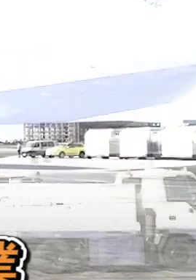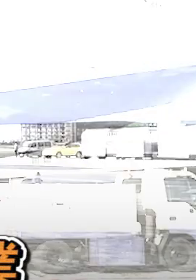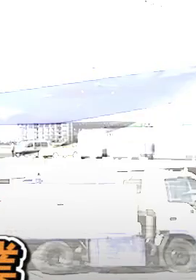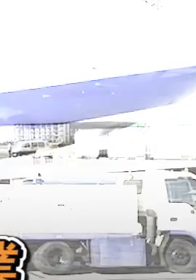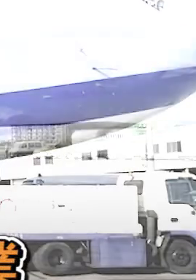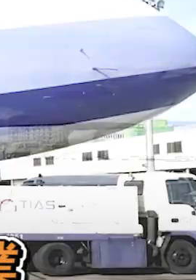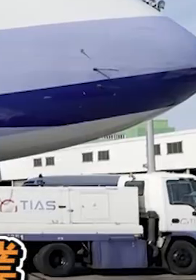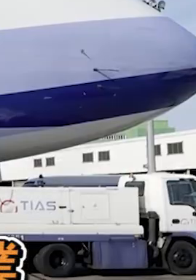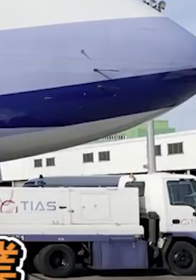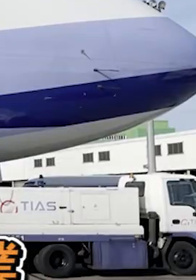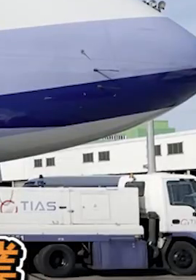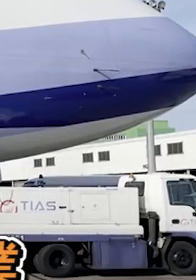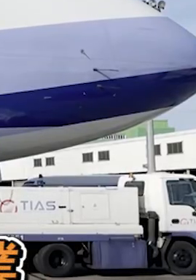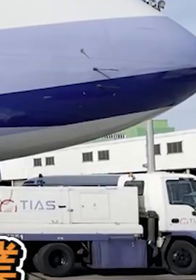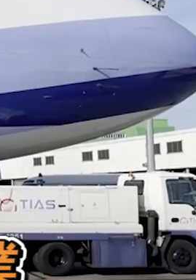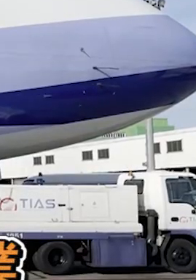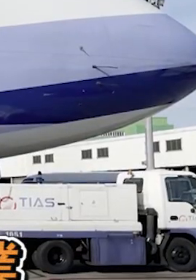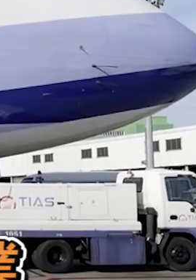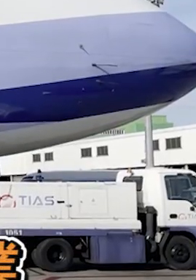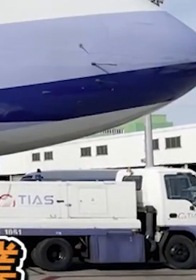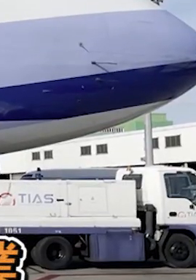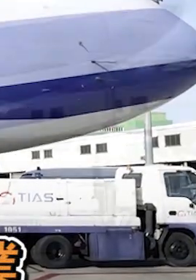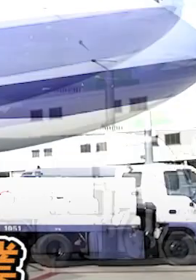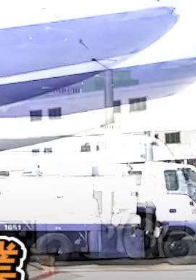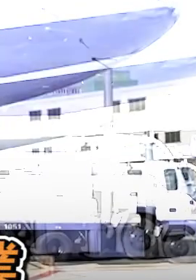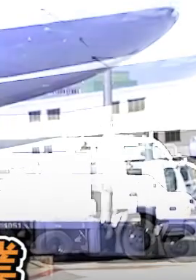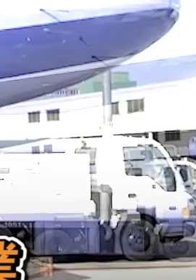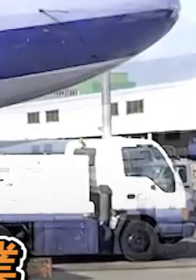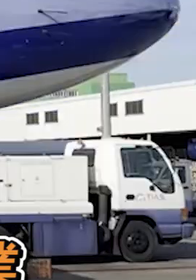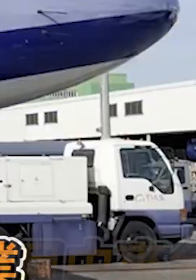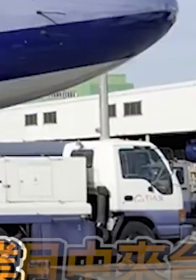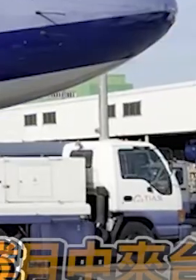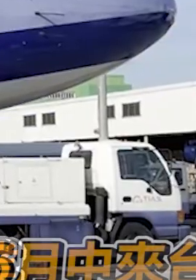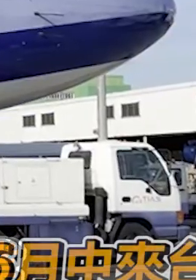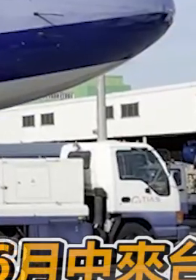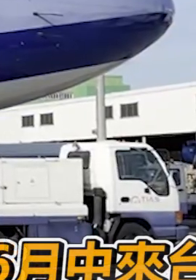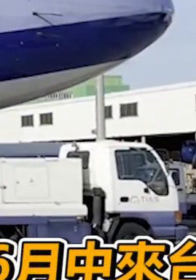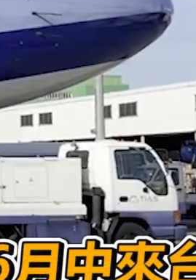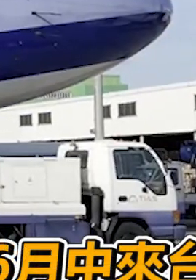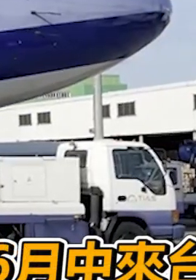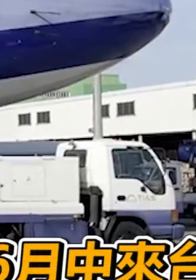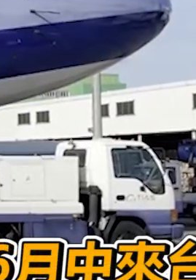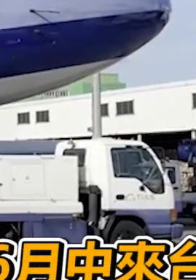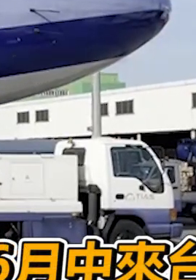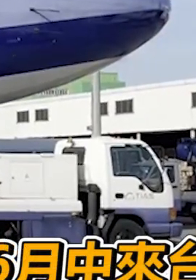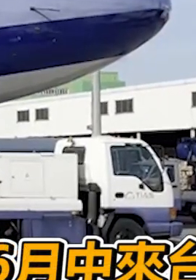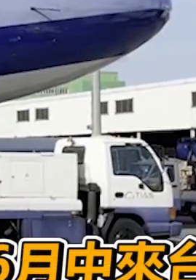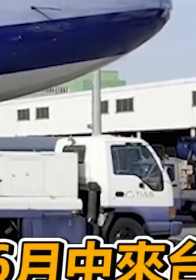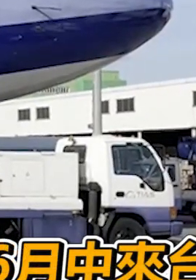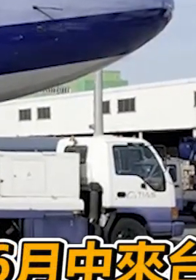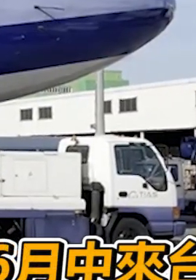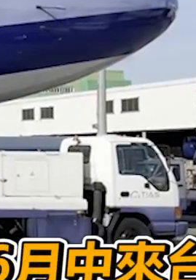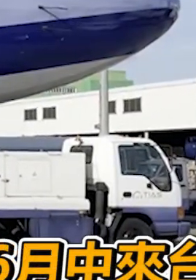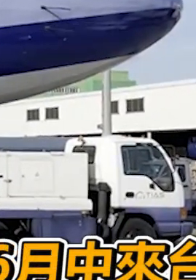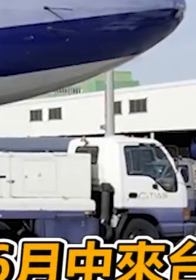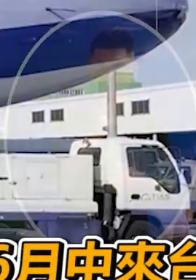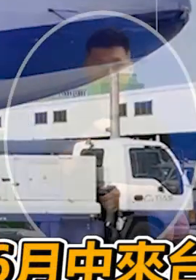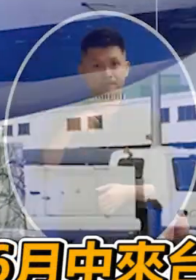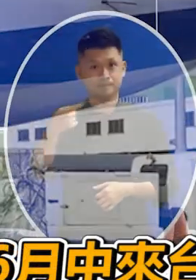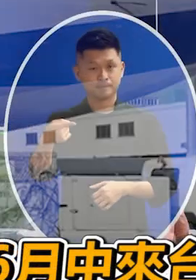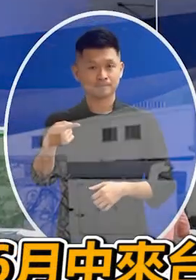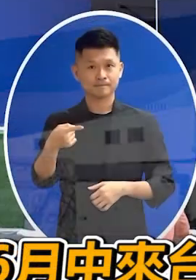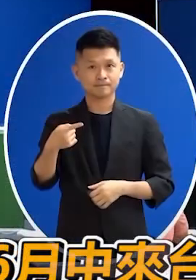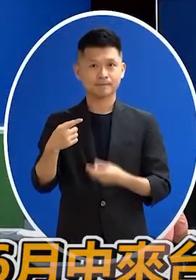一部分呢？我们大概马上到了以后就开始展验我们的检验跟封签的作业。 想请教下一批